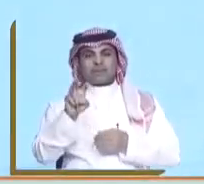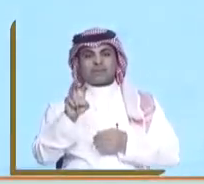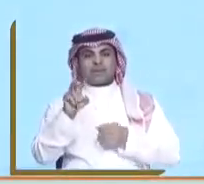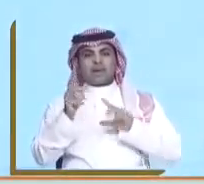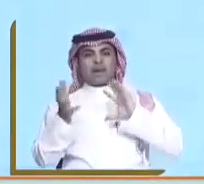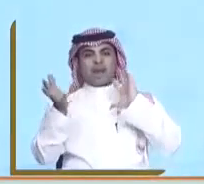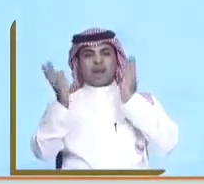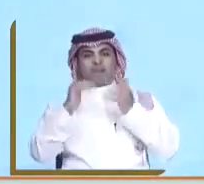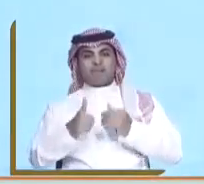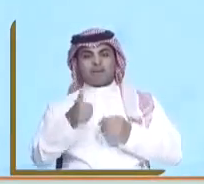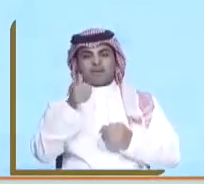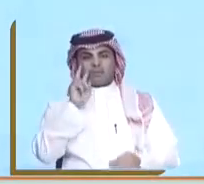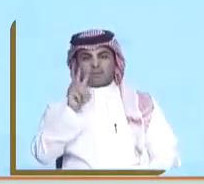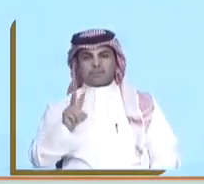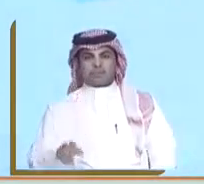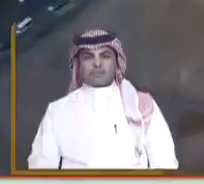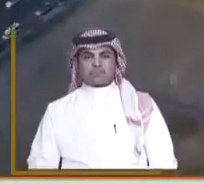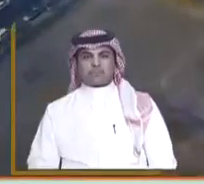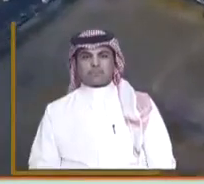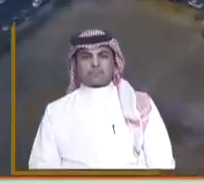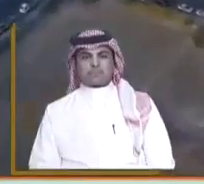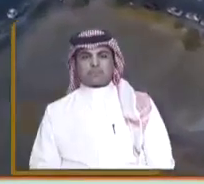الاعلى في العالم في هذا المجال